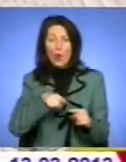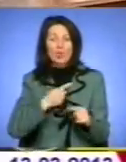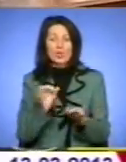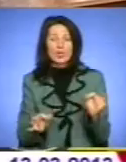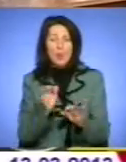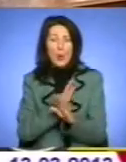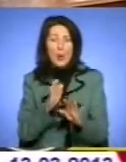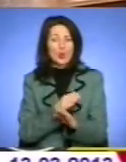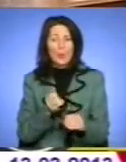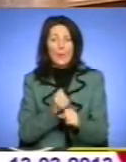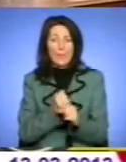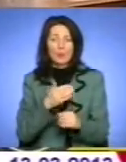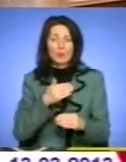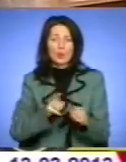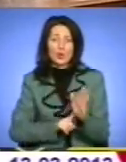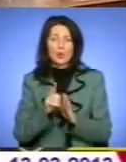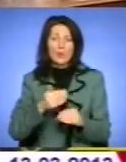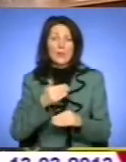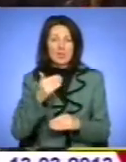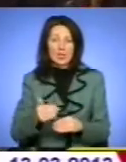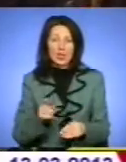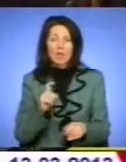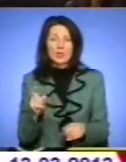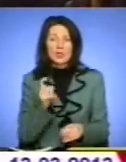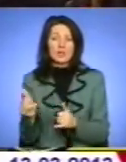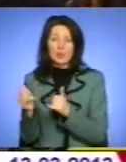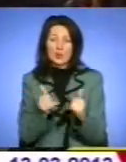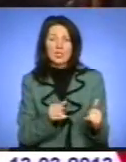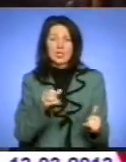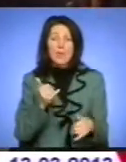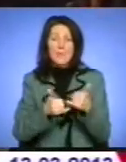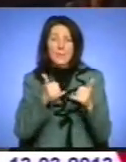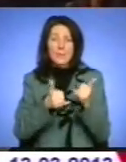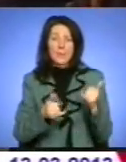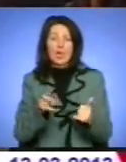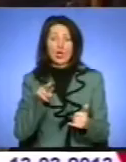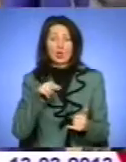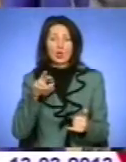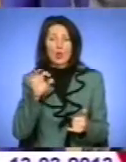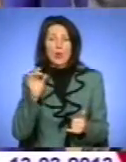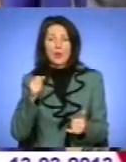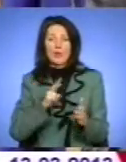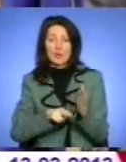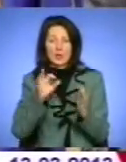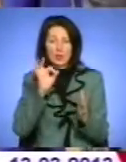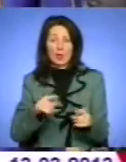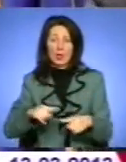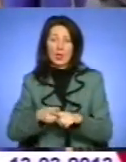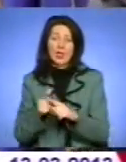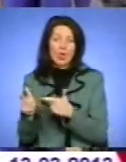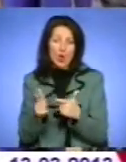пізніше. Господарство забезпечені мінеральними добривами на 90%, техніка готова, пальне є. Нікого не треба підганяти,